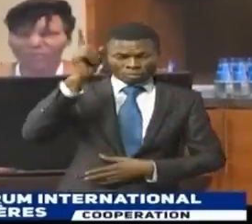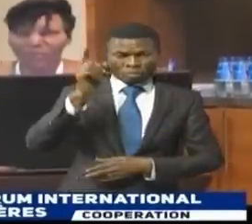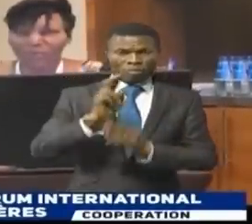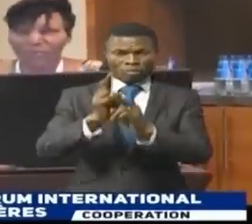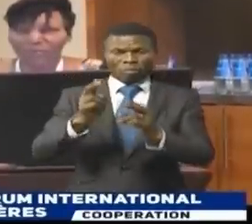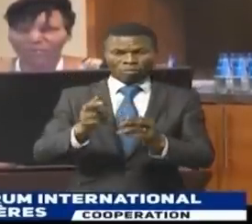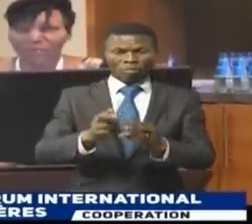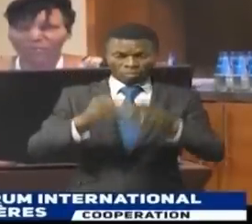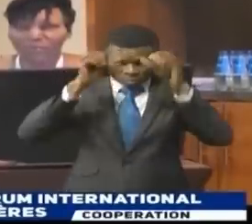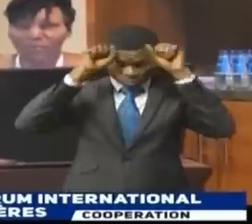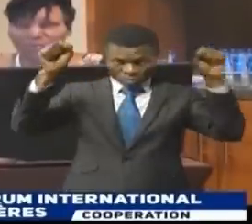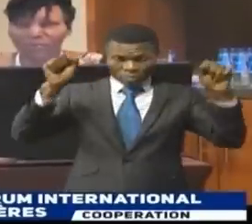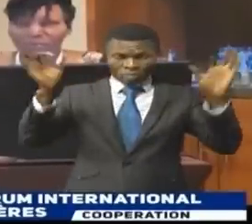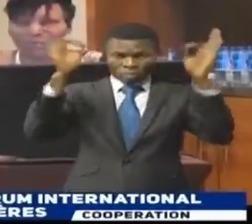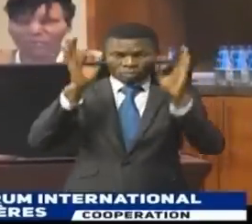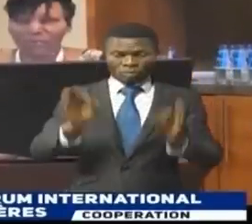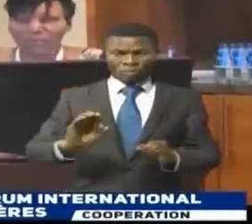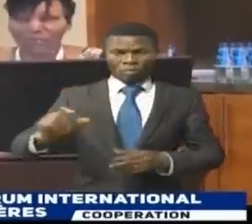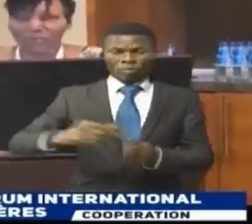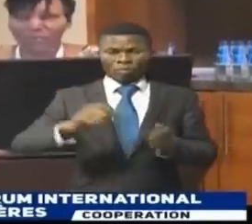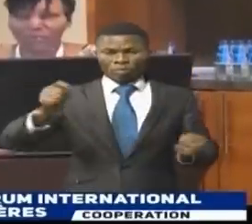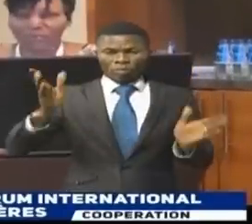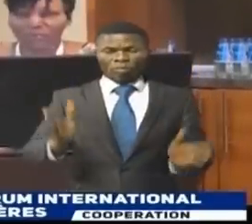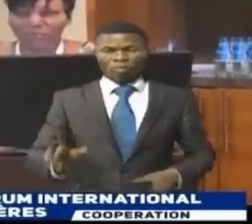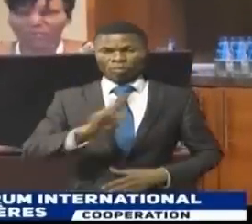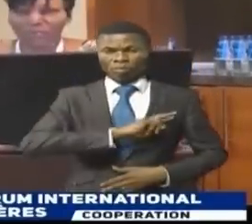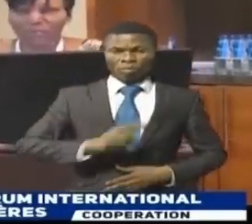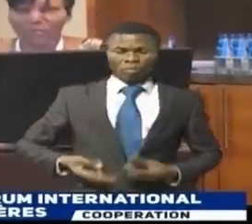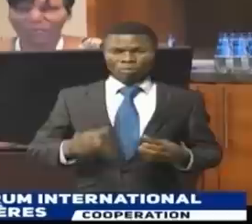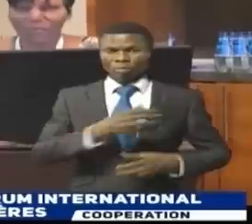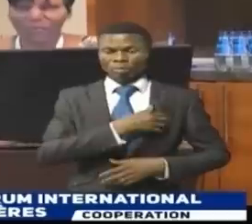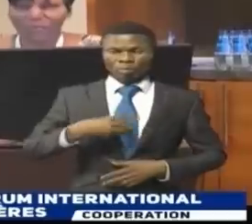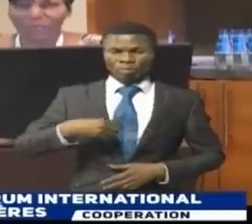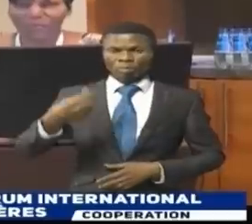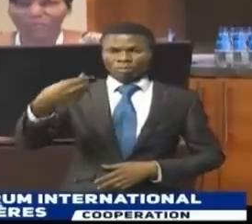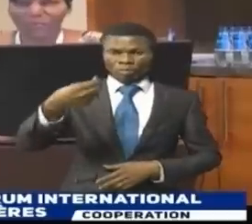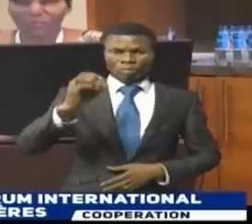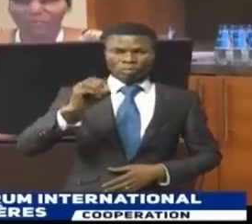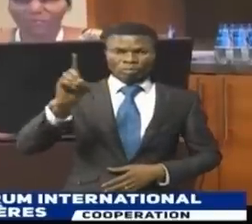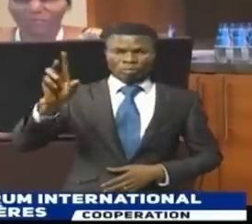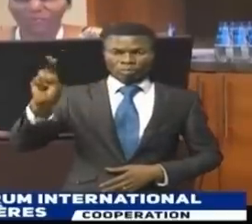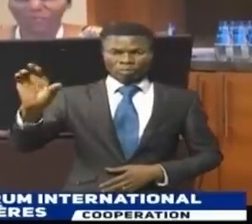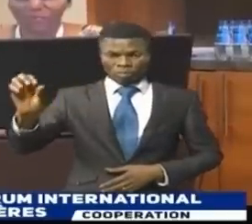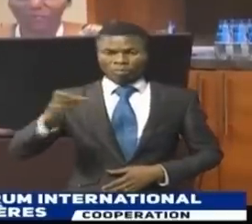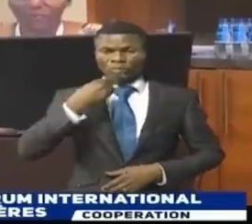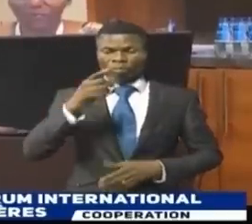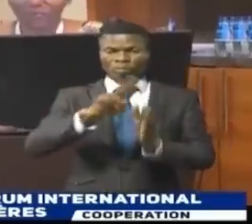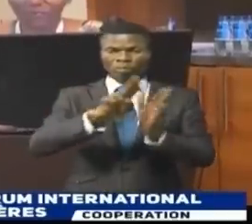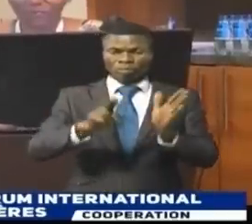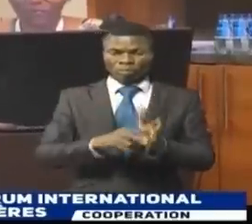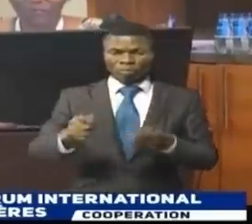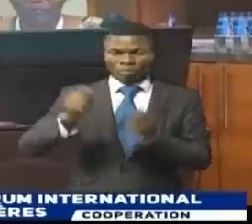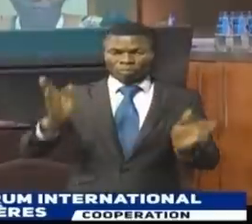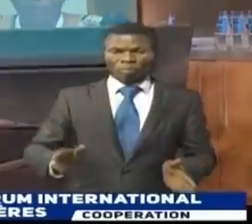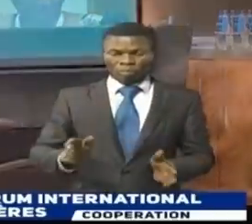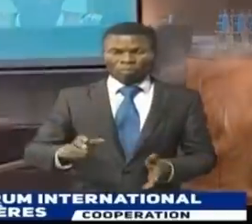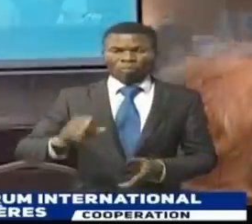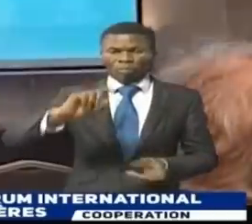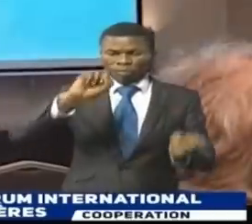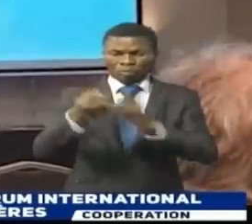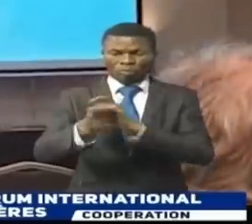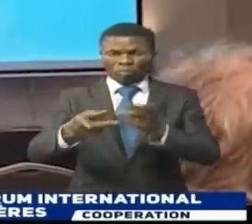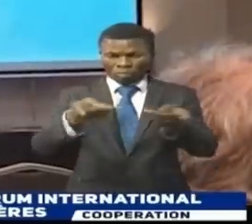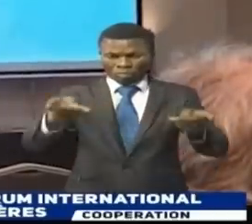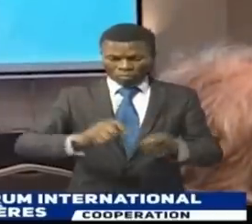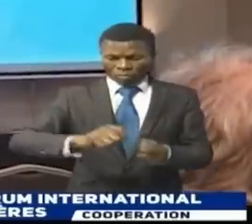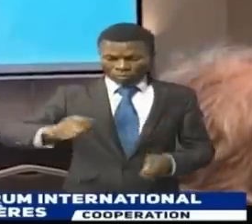la présidente de la Fédération des géomètres de la RDC, Godlive Panzou, qui a parlé du rôle des géomètres dans l'urbanisation de la ville de